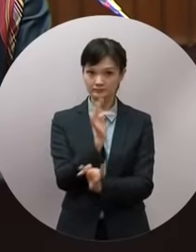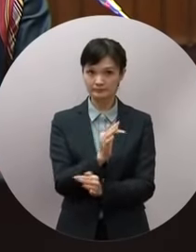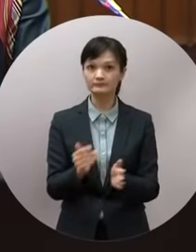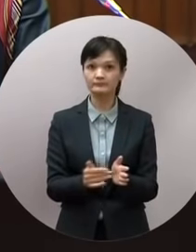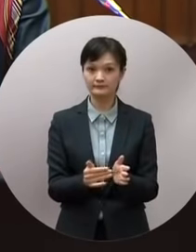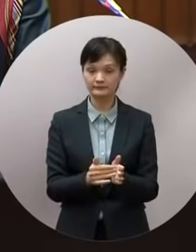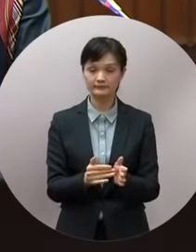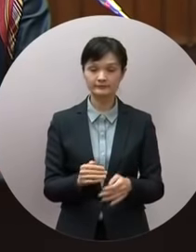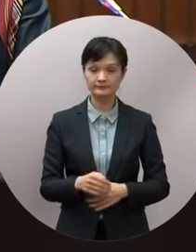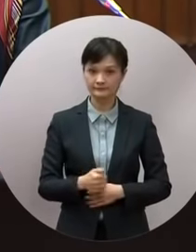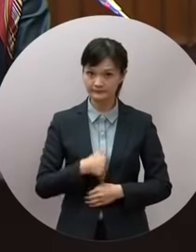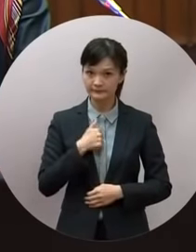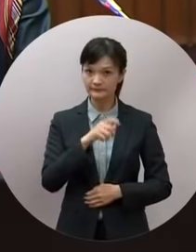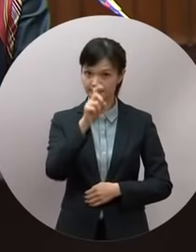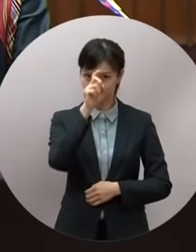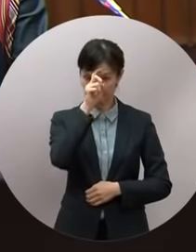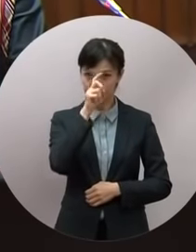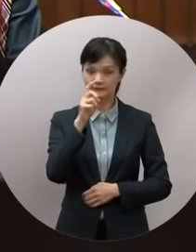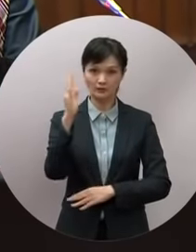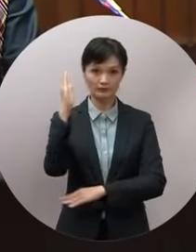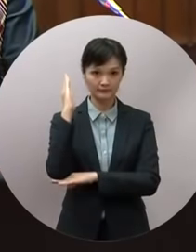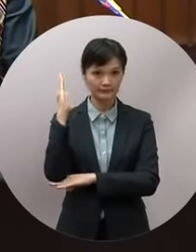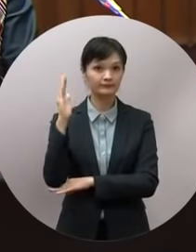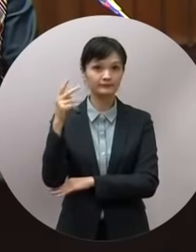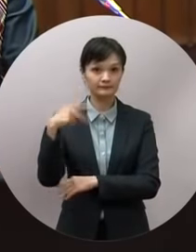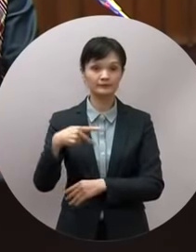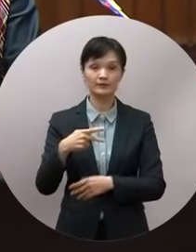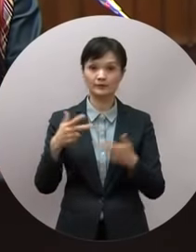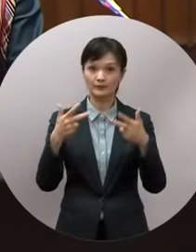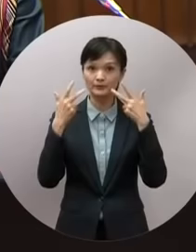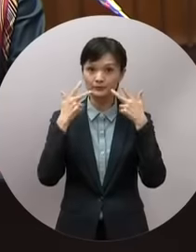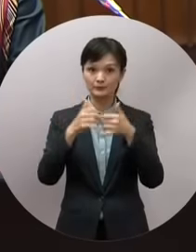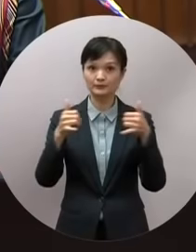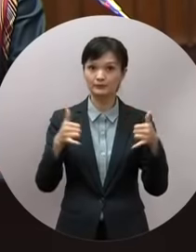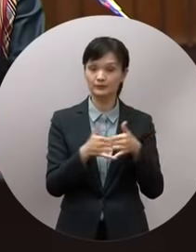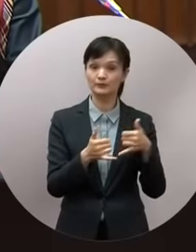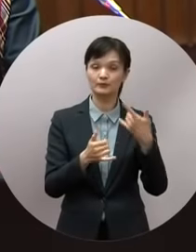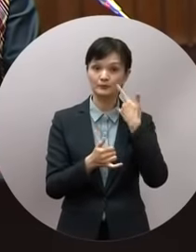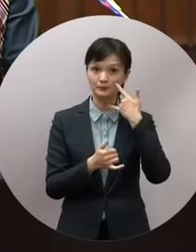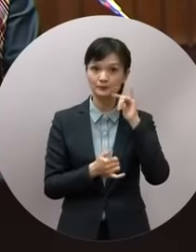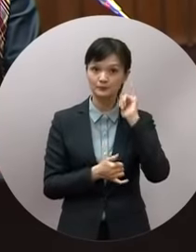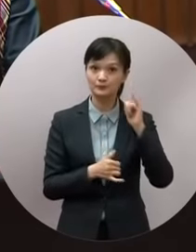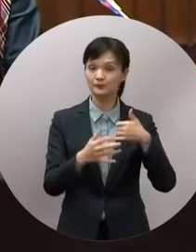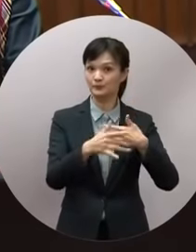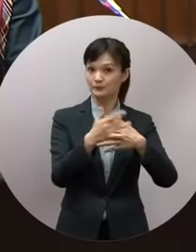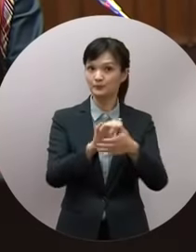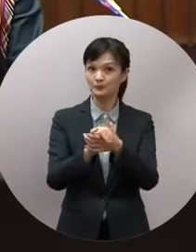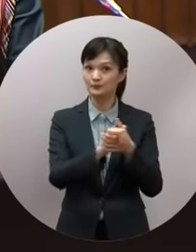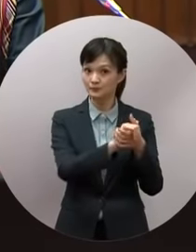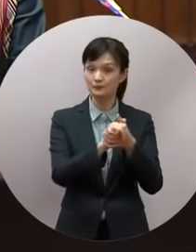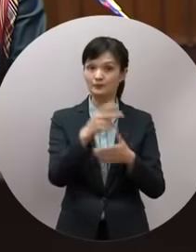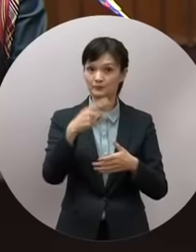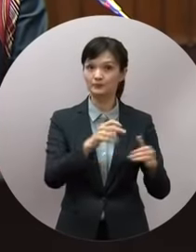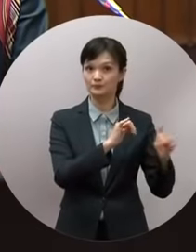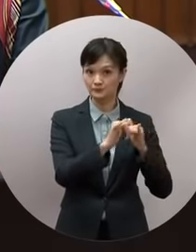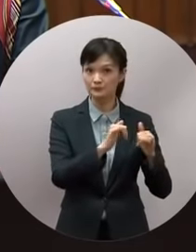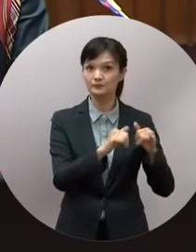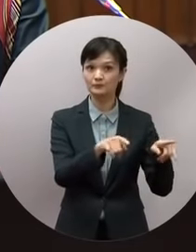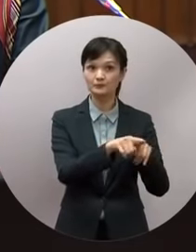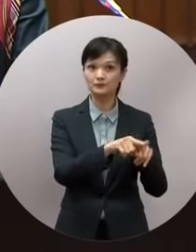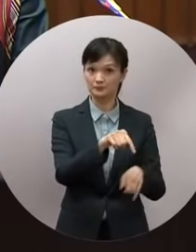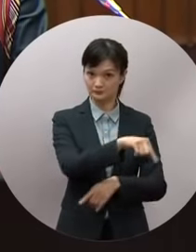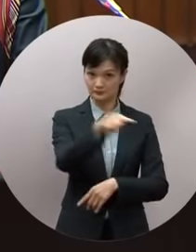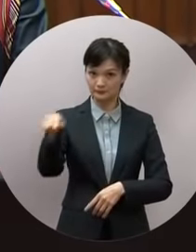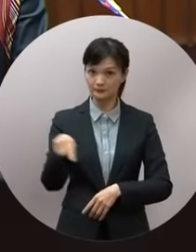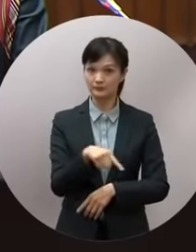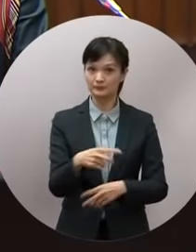我真的非常的期待我们的公部门，还有我们的原住民族的家长同胞、立委的同事们、社会大众，你们能